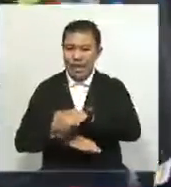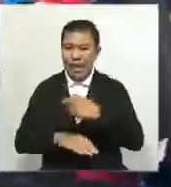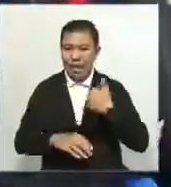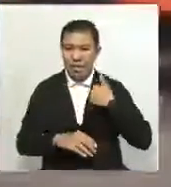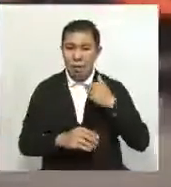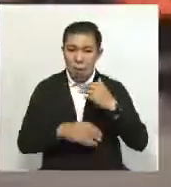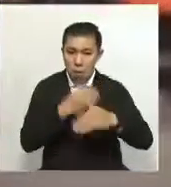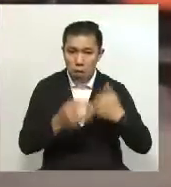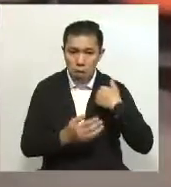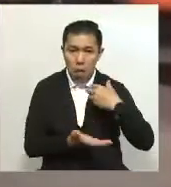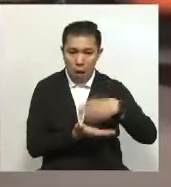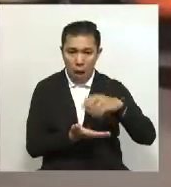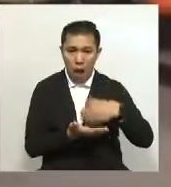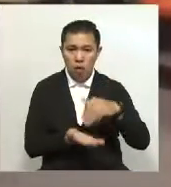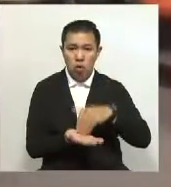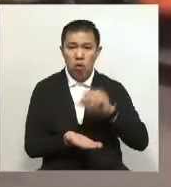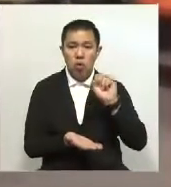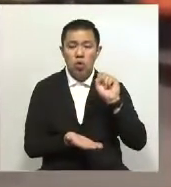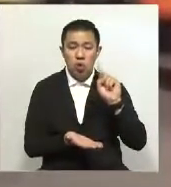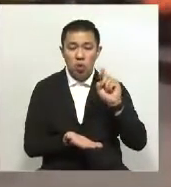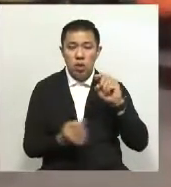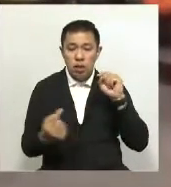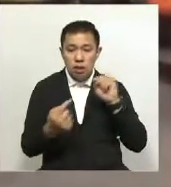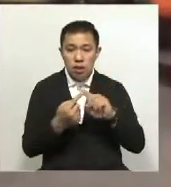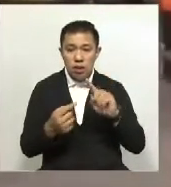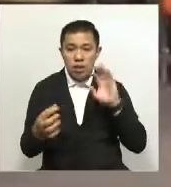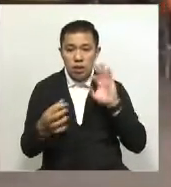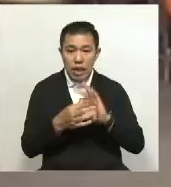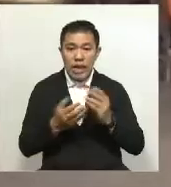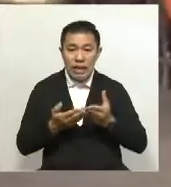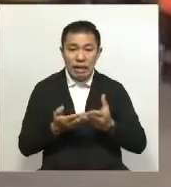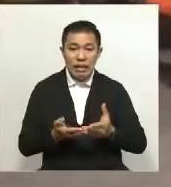มีการรายงานผ่านทางศูนย์ราชการเหตุการณ์ช่วยเหลือผู้ประสบภัย